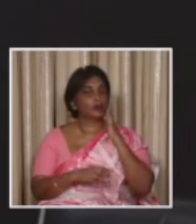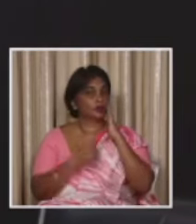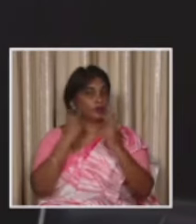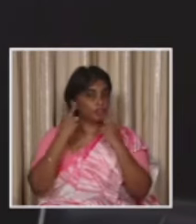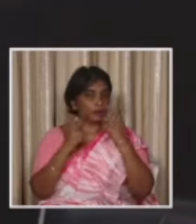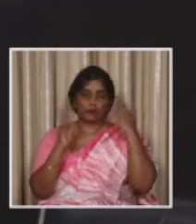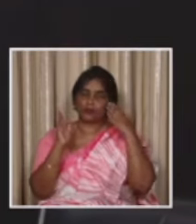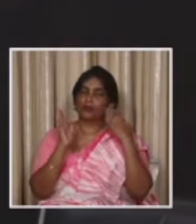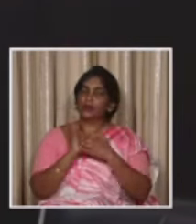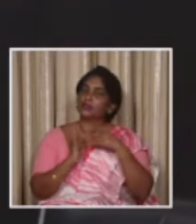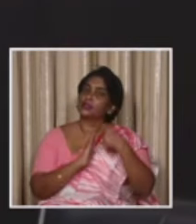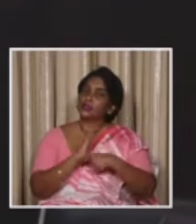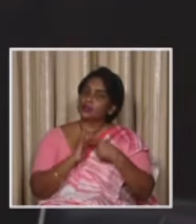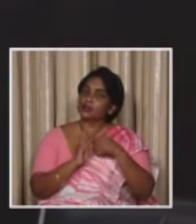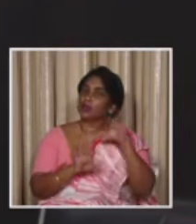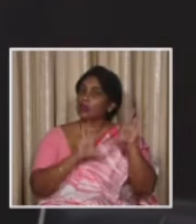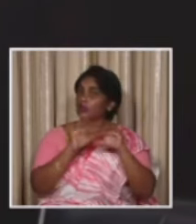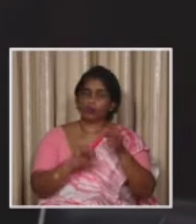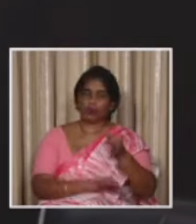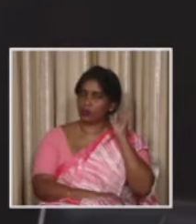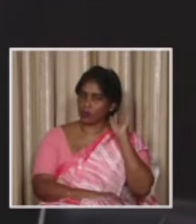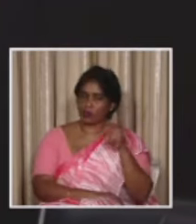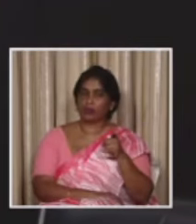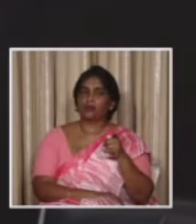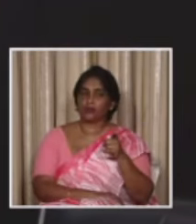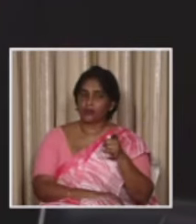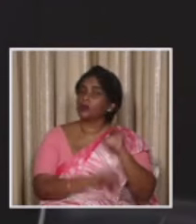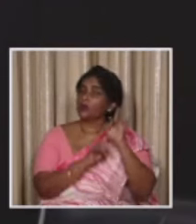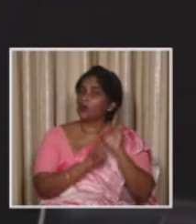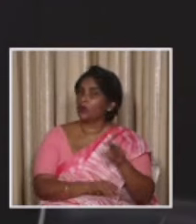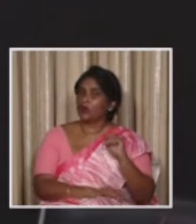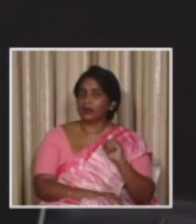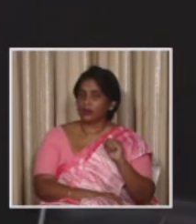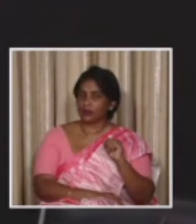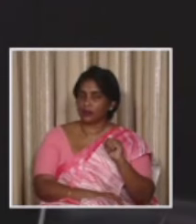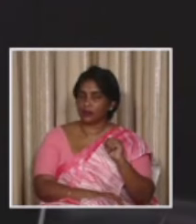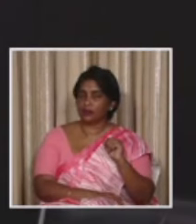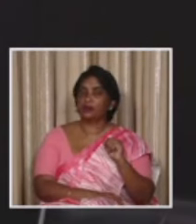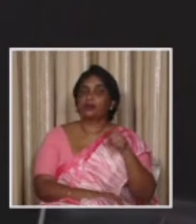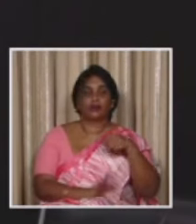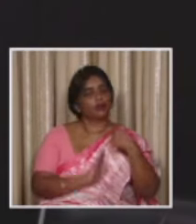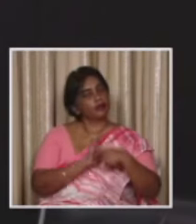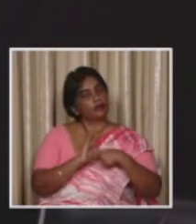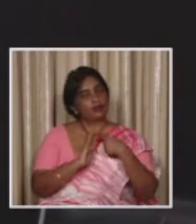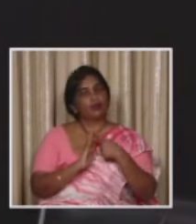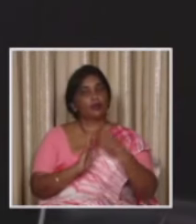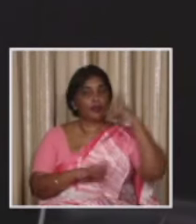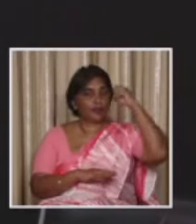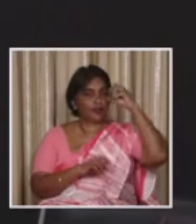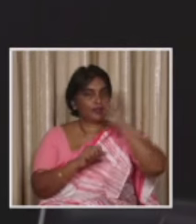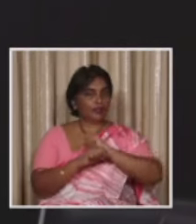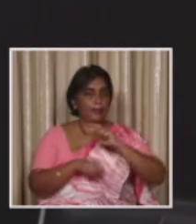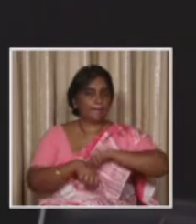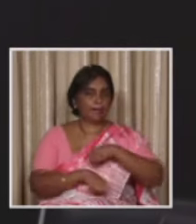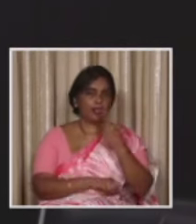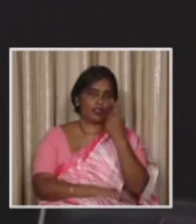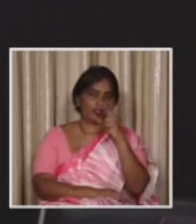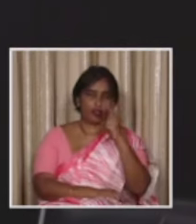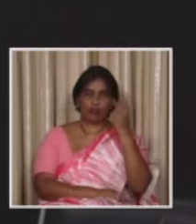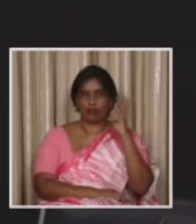සංචාරය සඳහා ශ්‍රී ලංකාව තෝරා ගන්න එපා. ඒ ඇයි? මේ රටේ විදුලිය නෑ පැය 12ක්